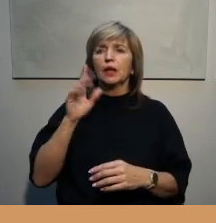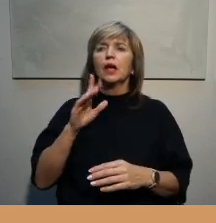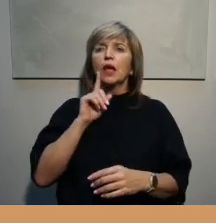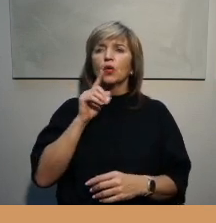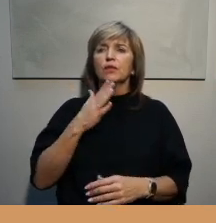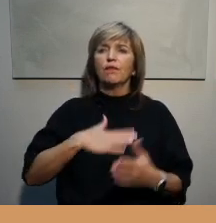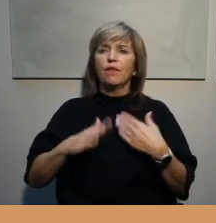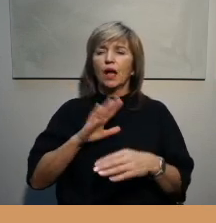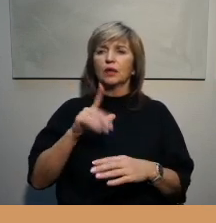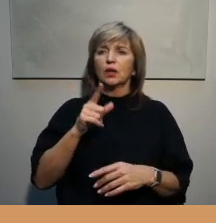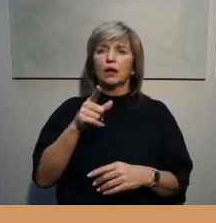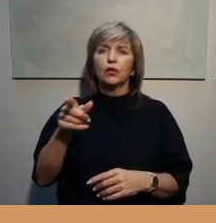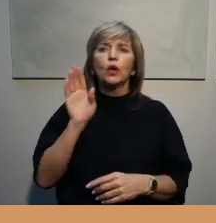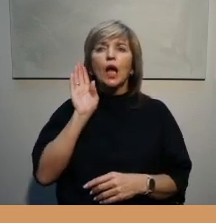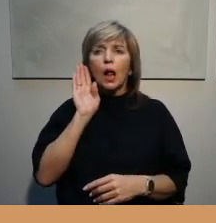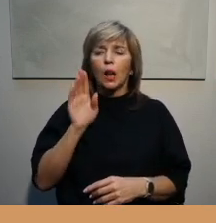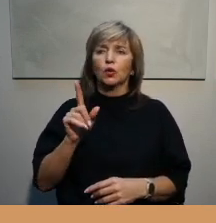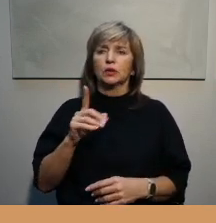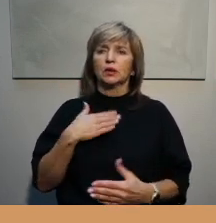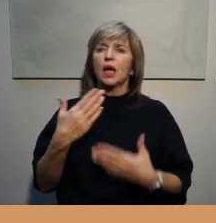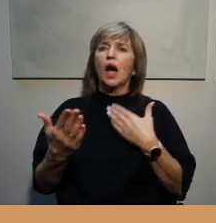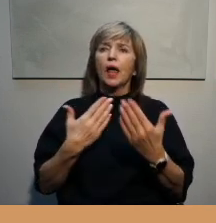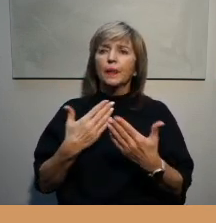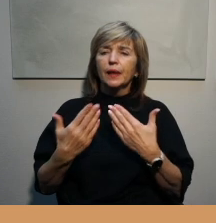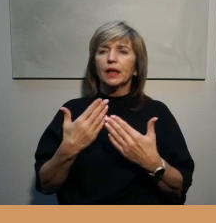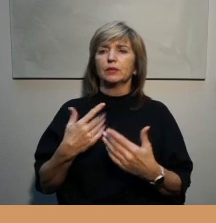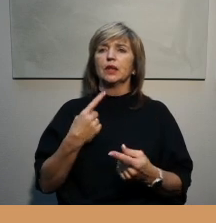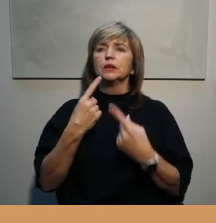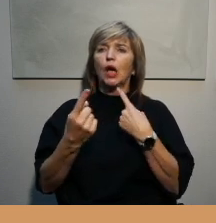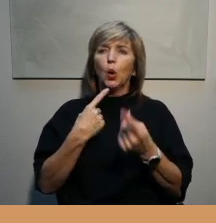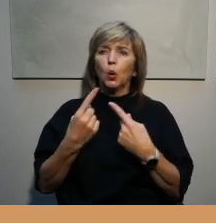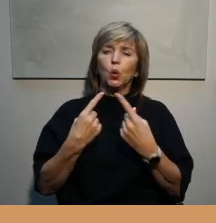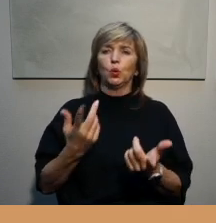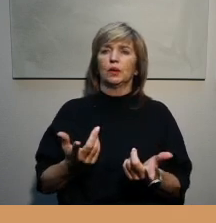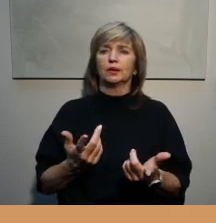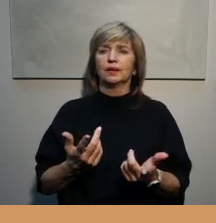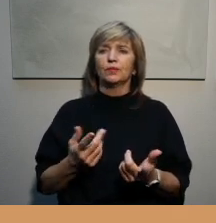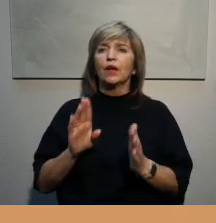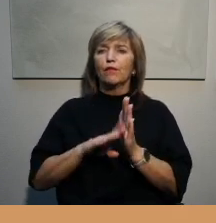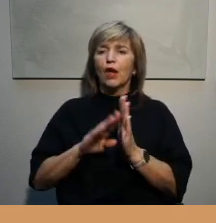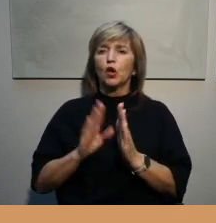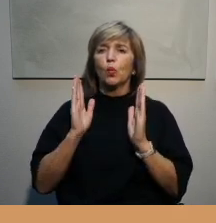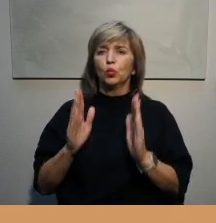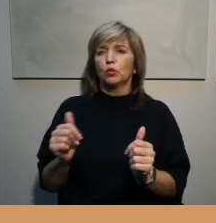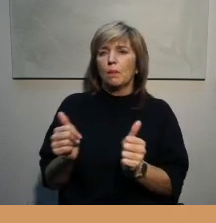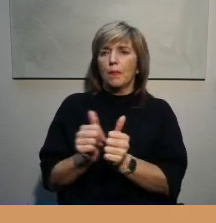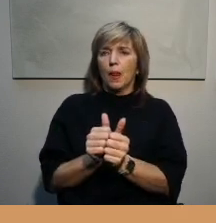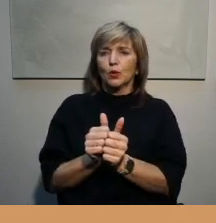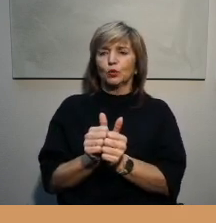jaunietis vēlas, lai viņā kāds ieklausas. Attiecības, saruna, vienkārši būšana